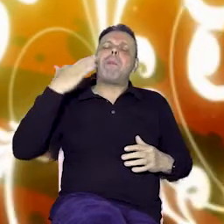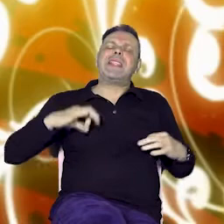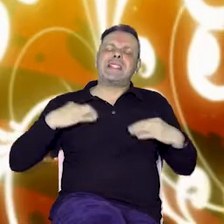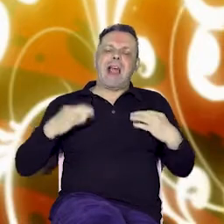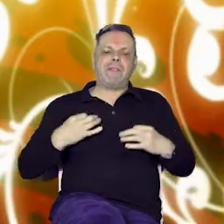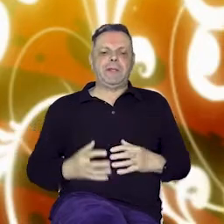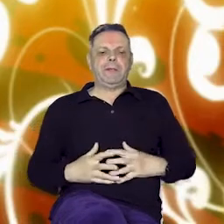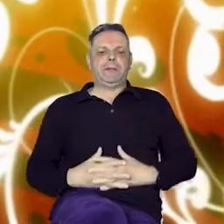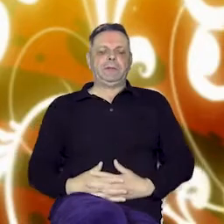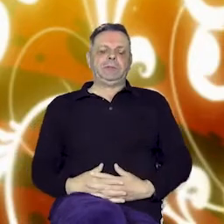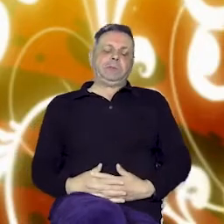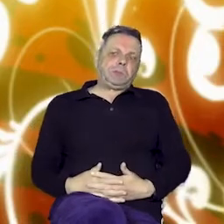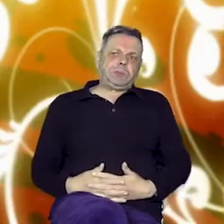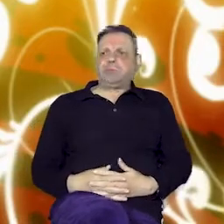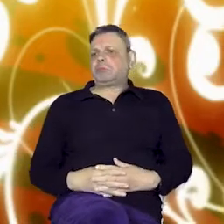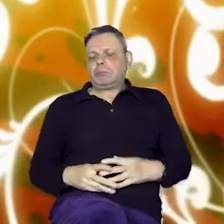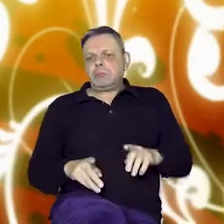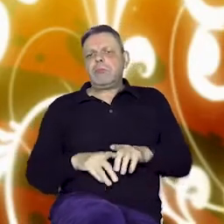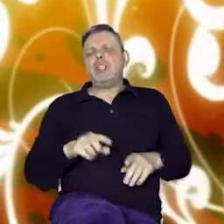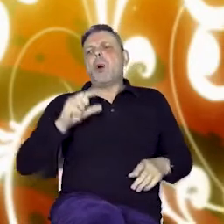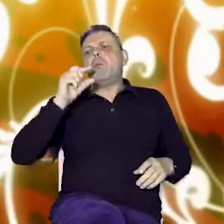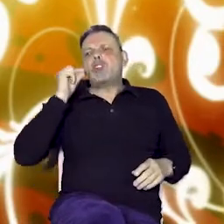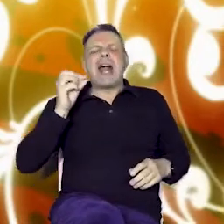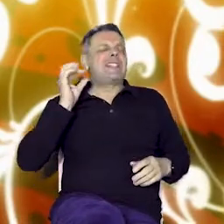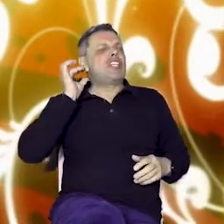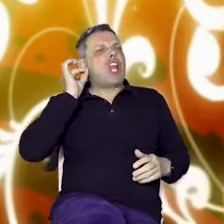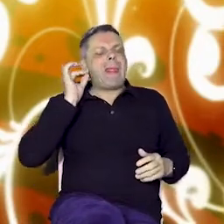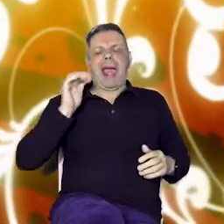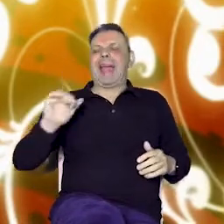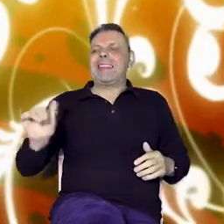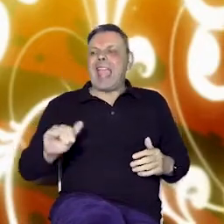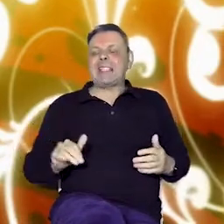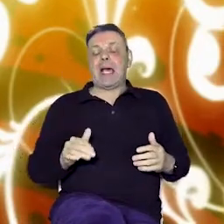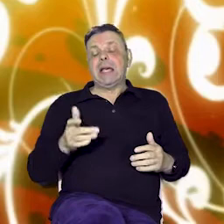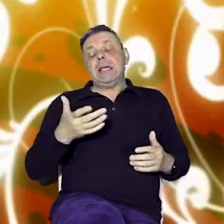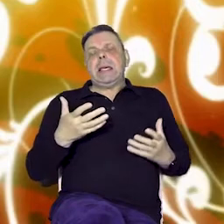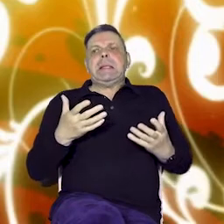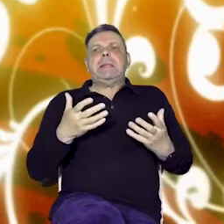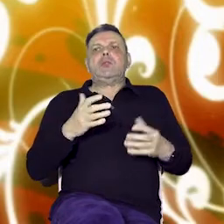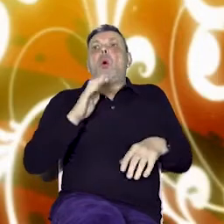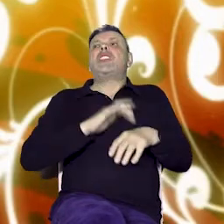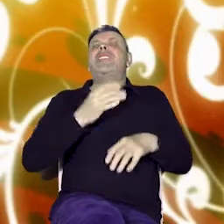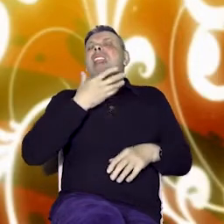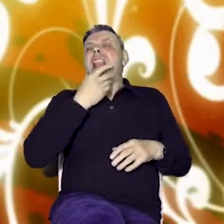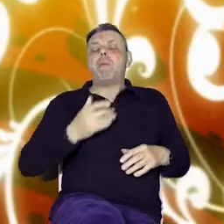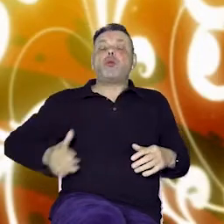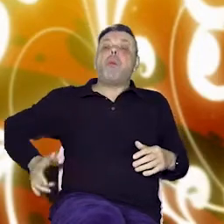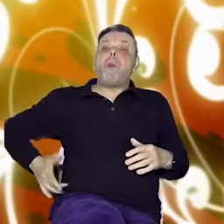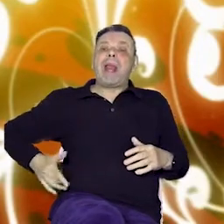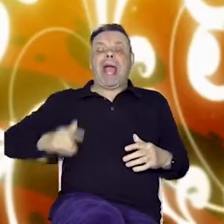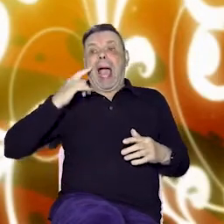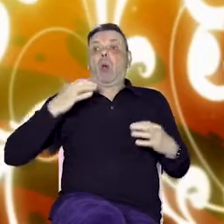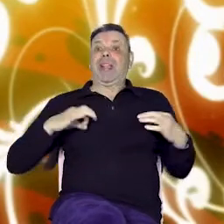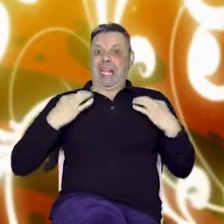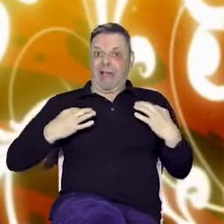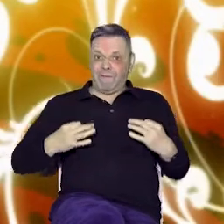svi ljudi, i muški, i ženski, i djeca, osjetljivi na izgled i na ljepotu. Bubreg je, ako je zdrav bubreg, mi